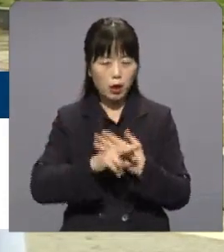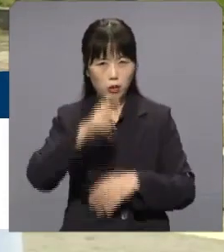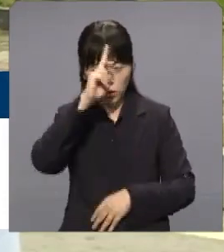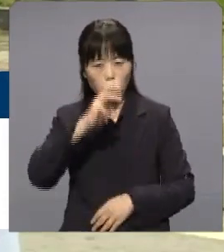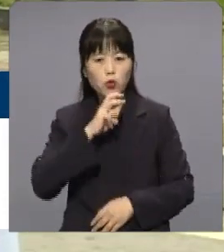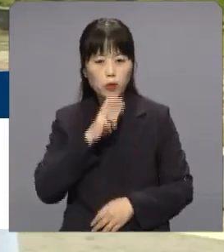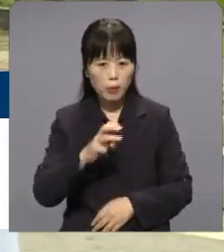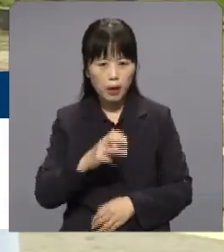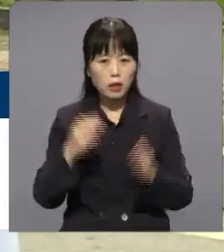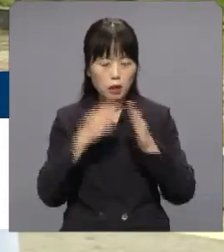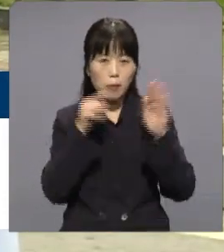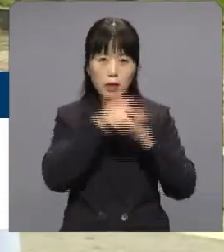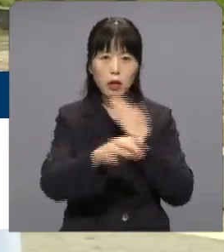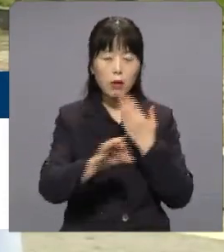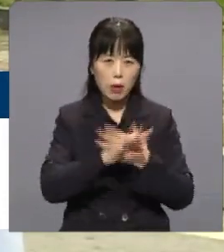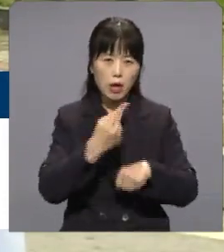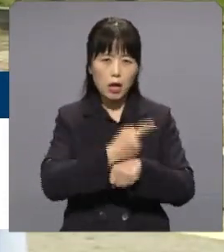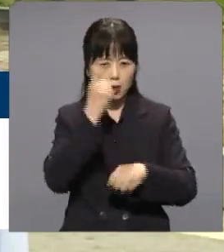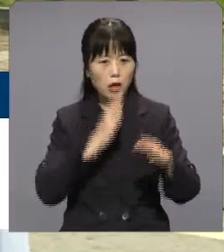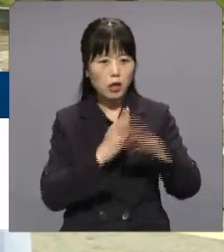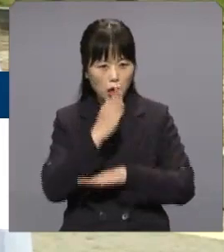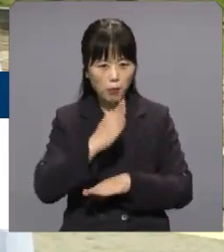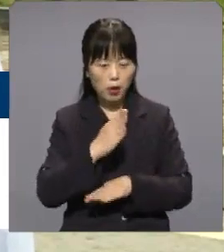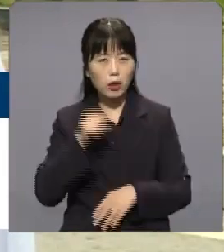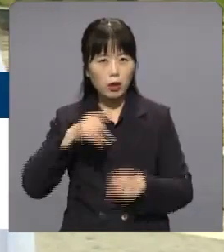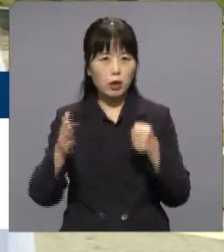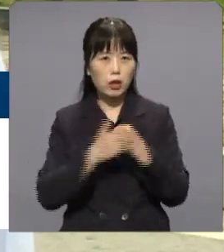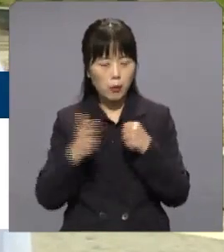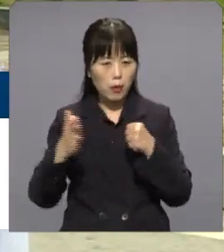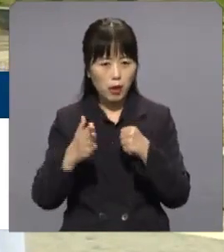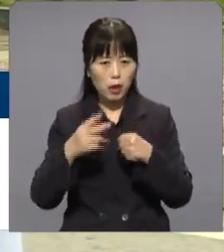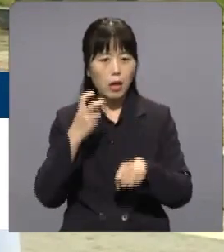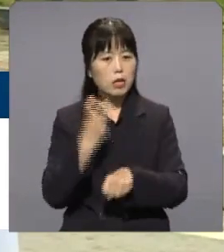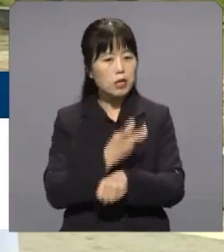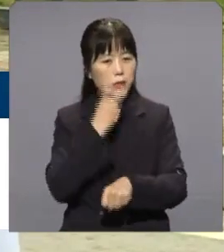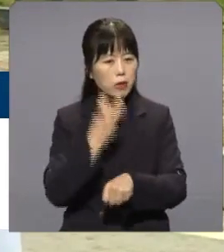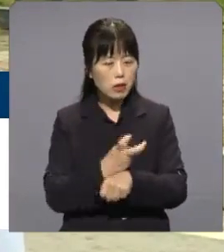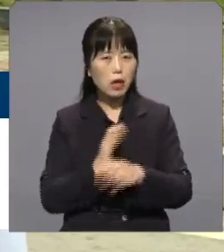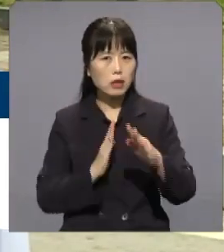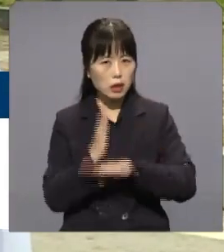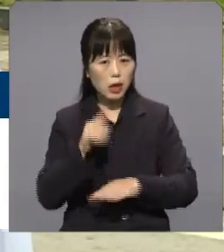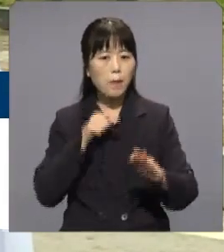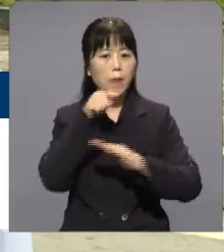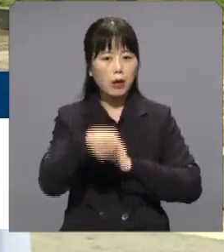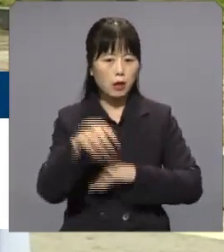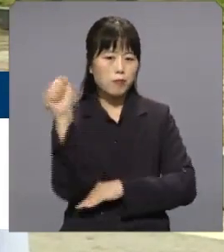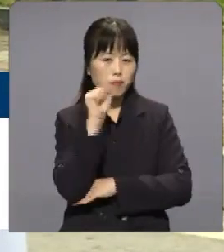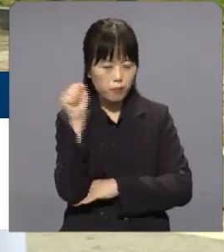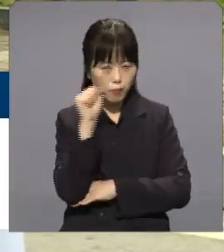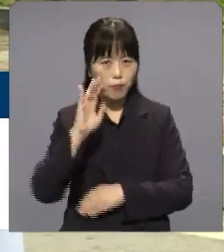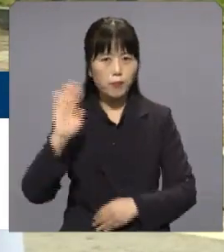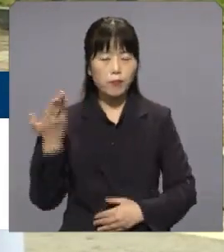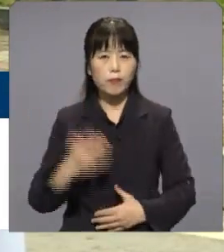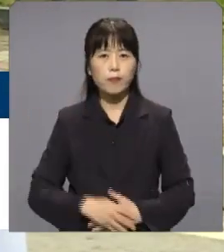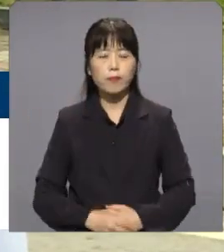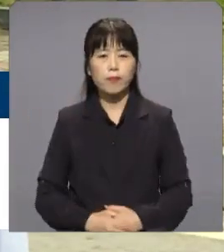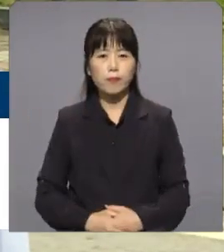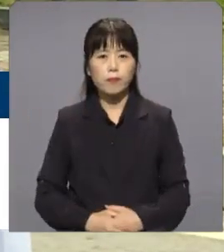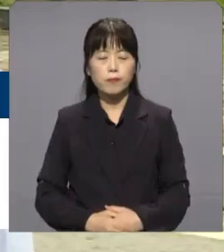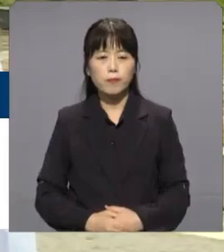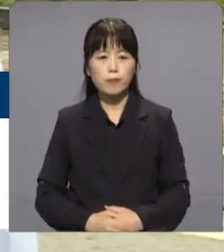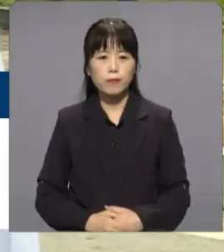김에 들어가면 1시가 넘어 요 그래서 거의 한 시스템 뭐 하니 10시가 이상을 갔다가 밖에서 금 으